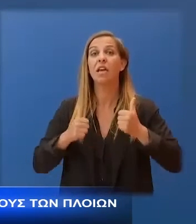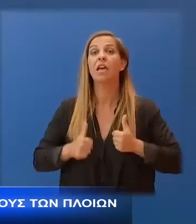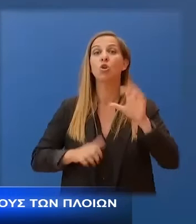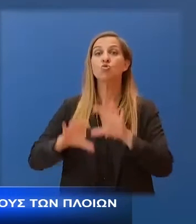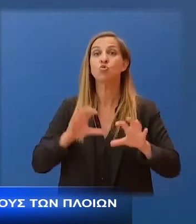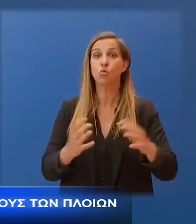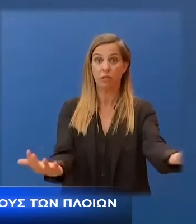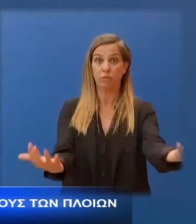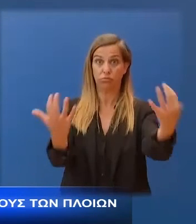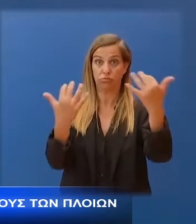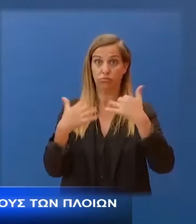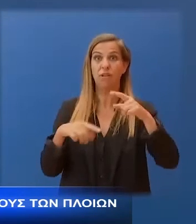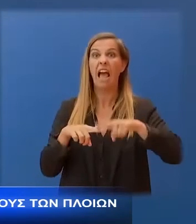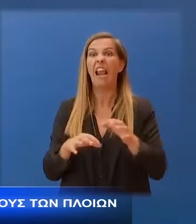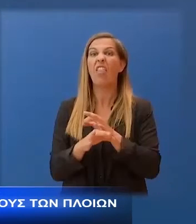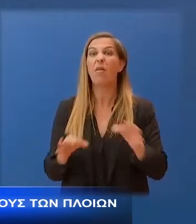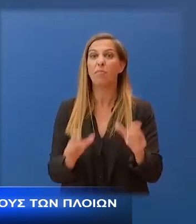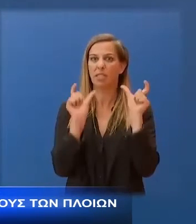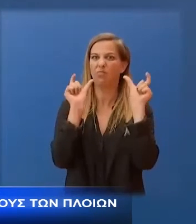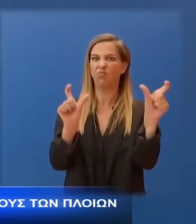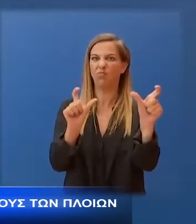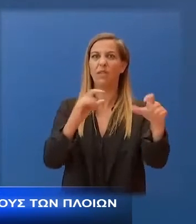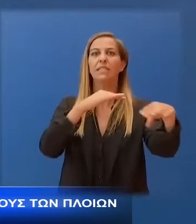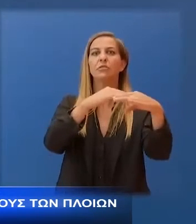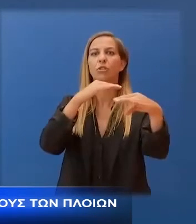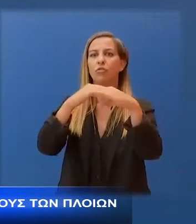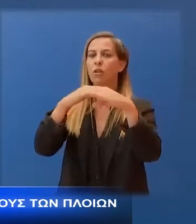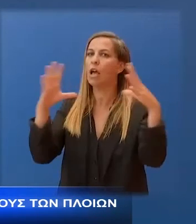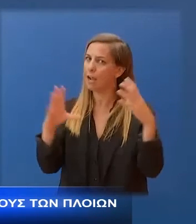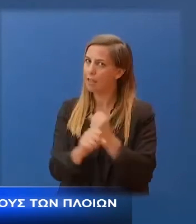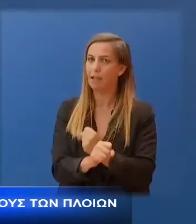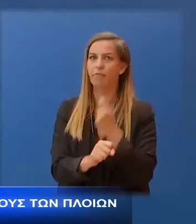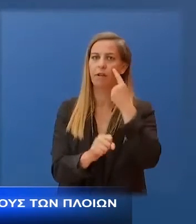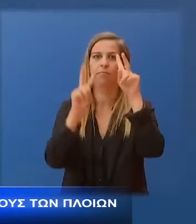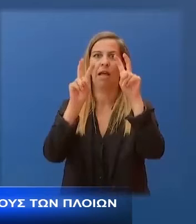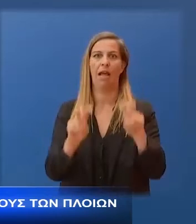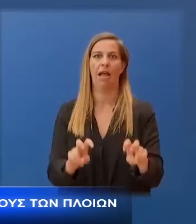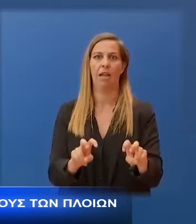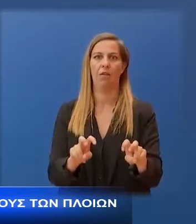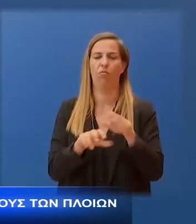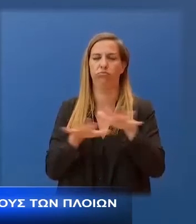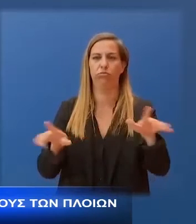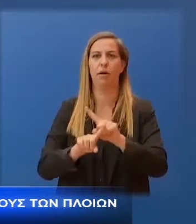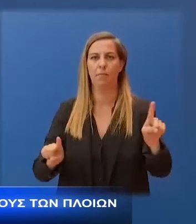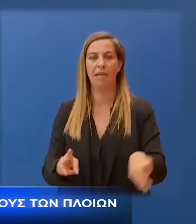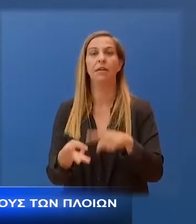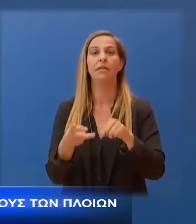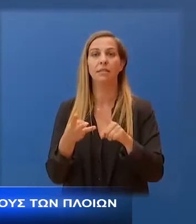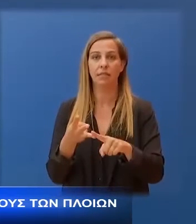τα μέτρα που διαδοχικά πήρε στις πύλες εισόδου της χώρας. Τρίτον, εχθρός στη μάχη κατά της